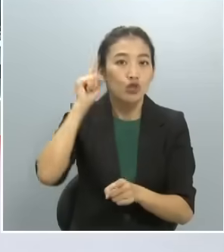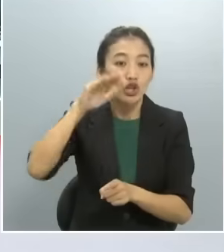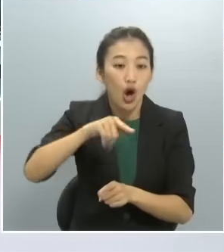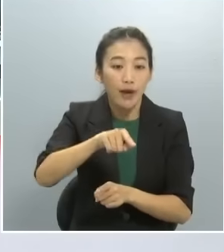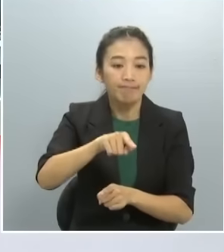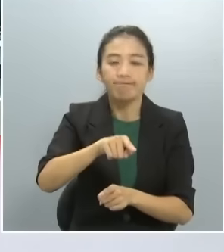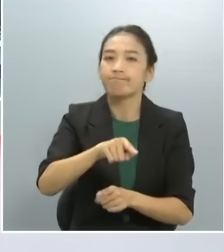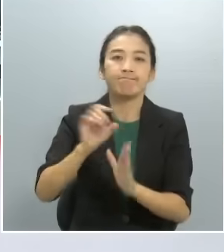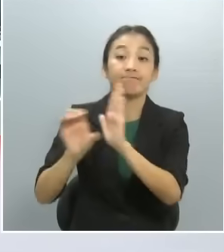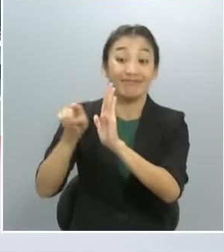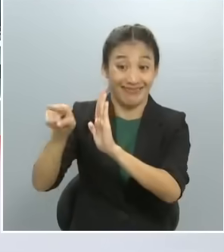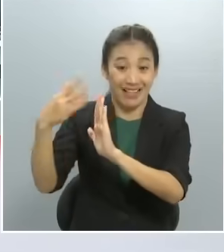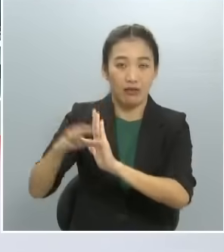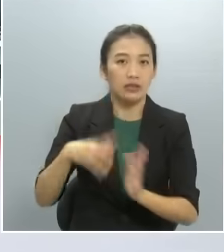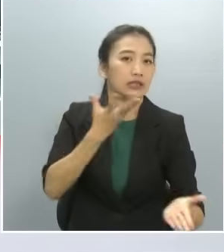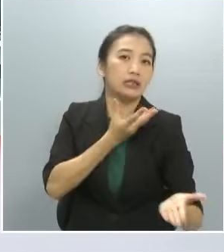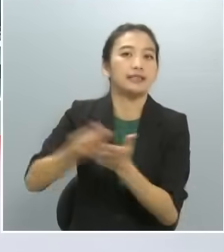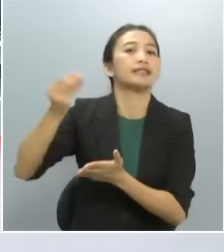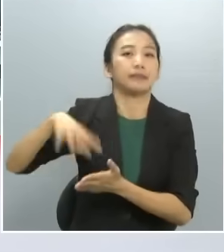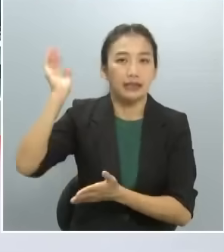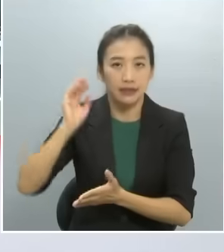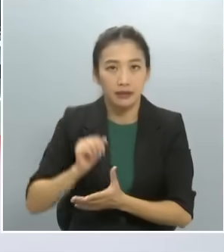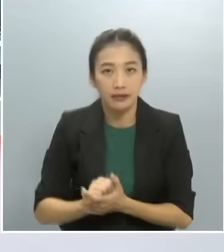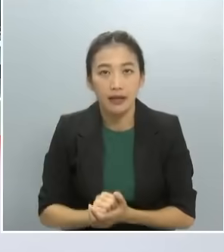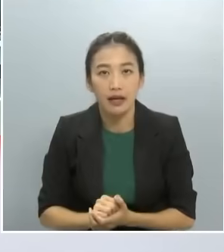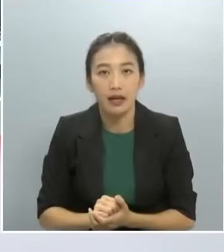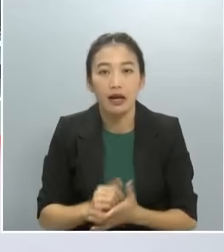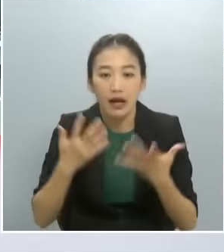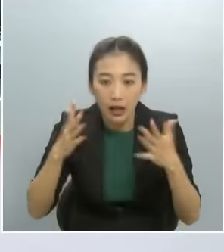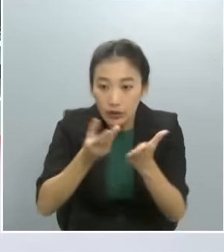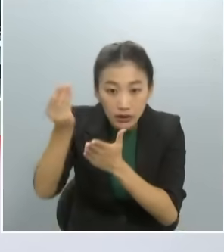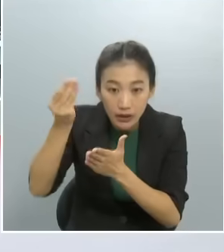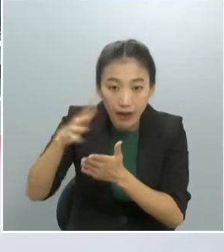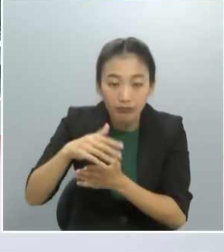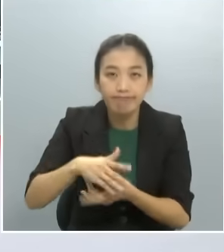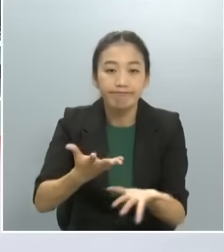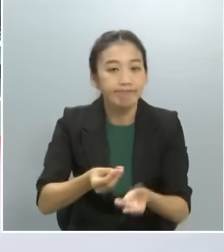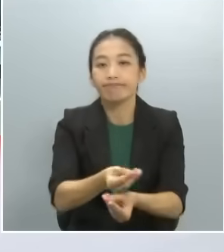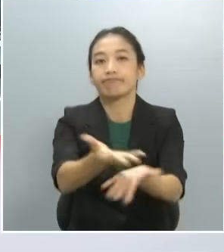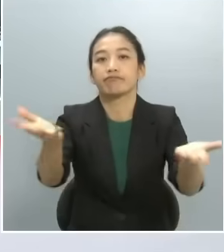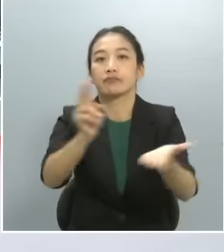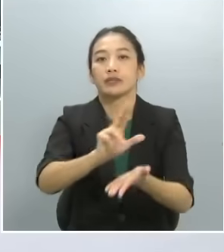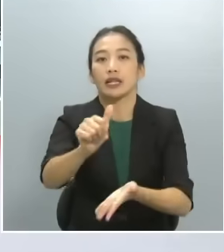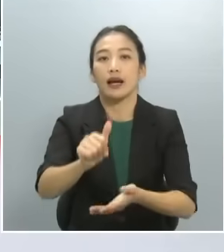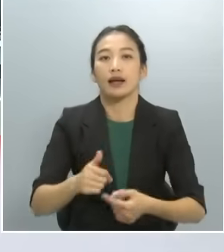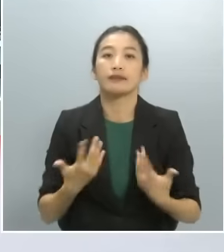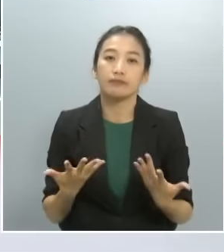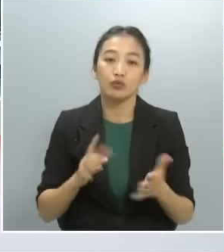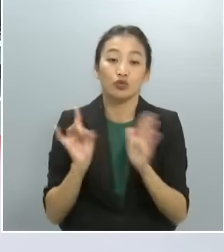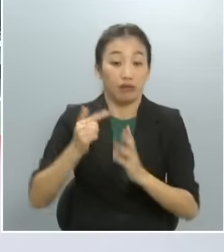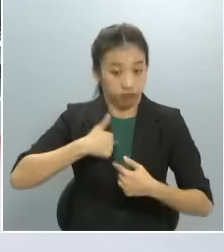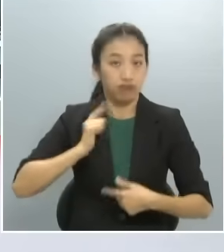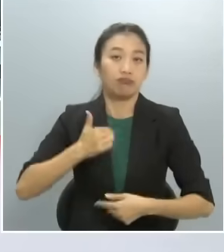เองแล้วให้คนอื่นเขาใช้โอ้อือคนอื่นจะได้ทำมาหากินด้วย